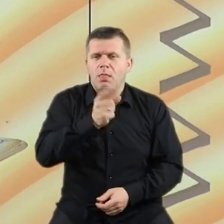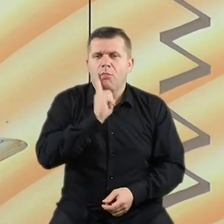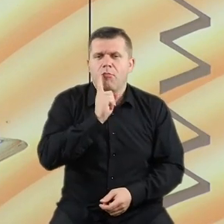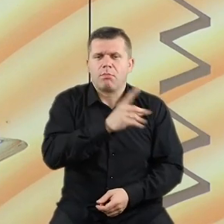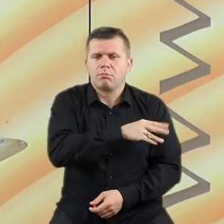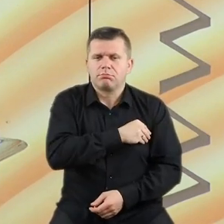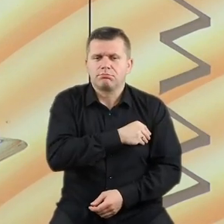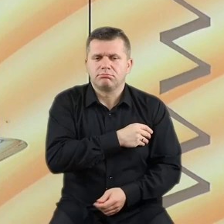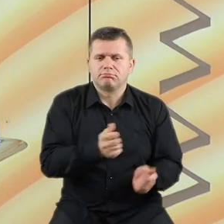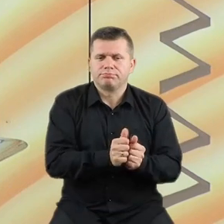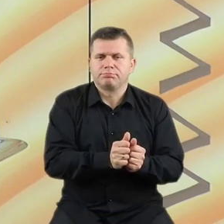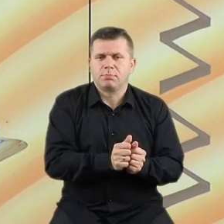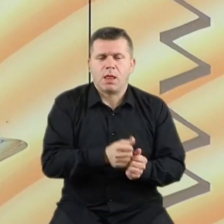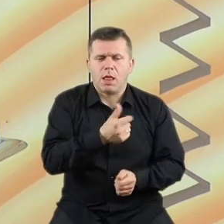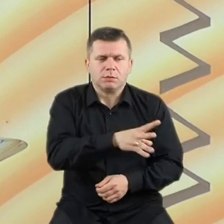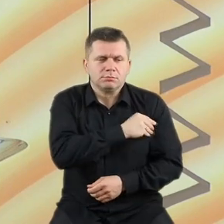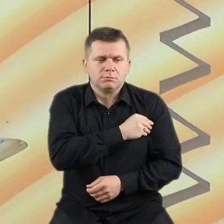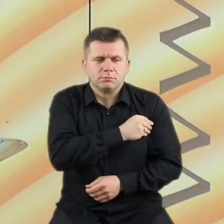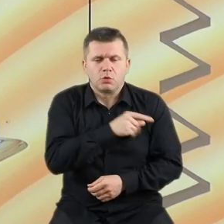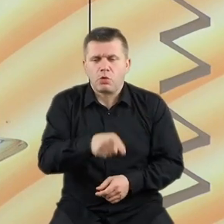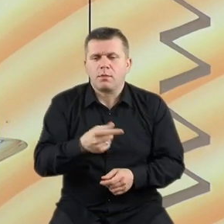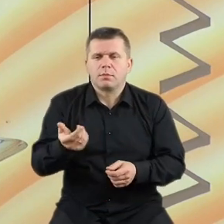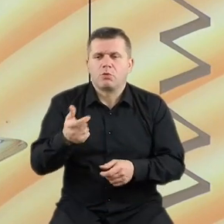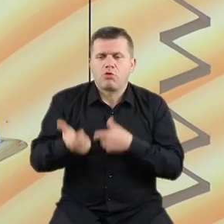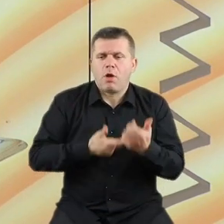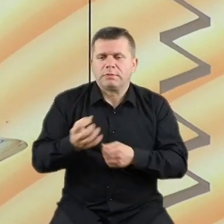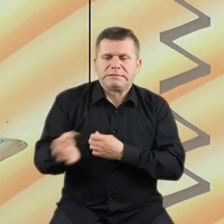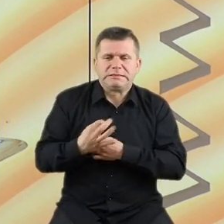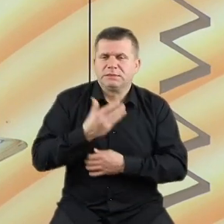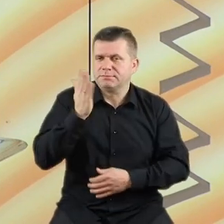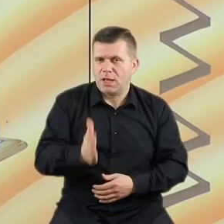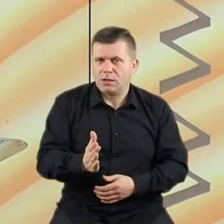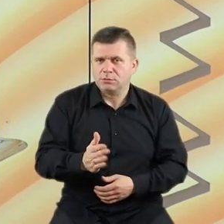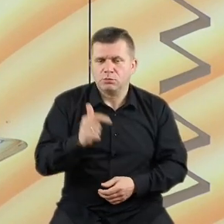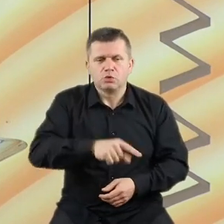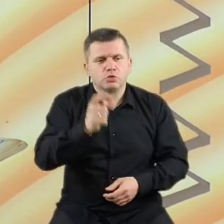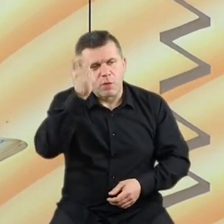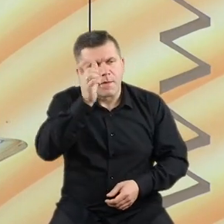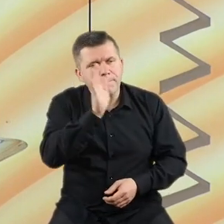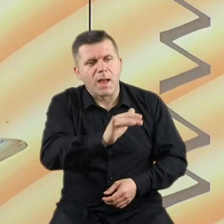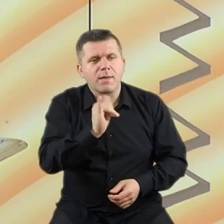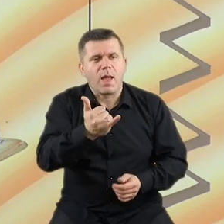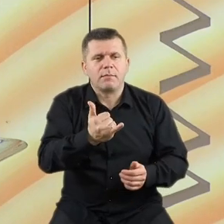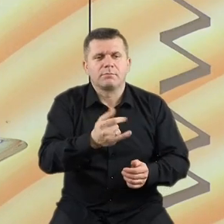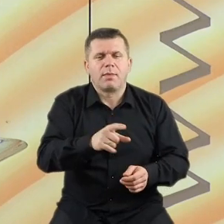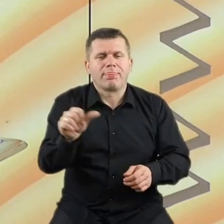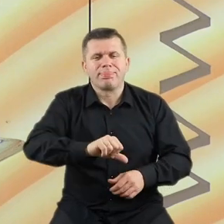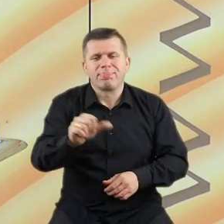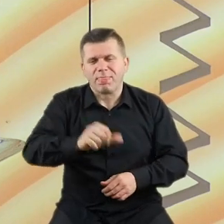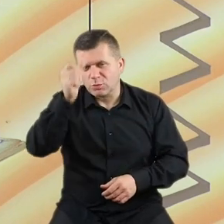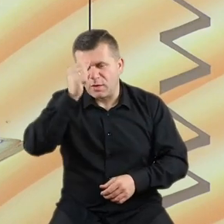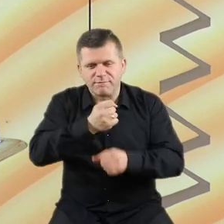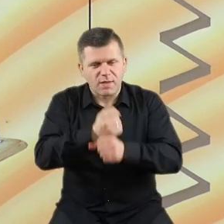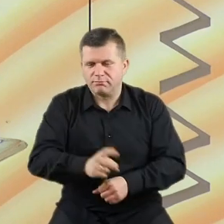I było się jej, tego człowieka, jakby własnością, tylko to musiał być jakiś człowiek, który miał jakąś hierarchię, to nie mógł być